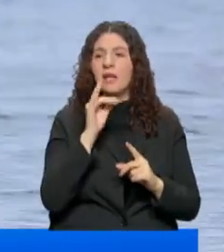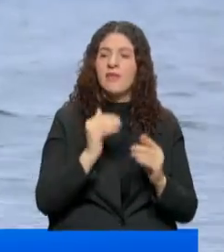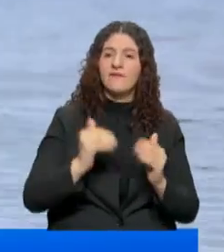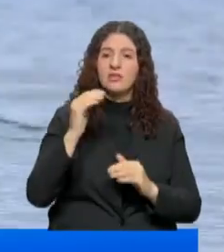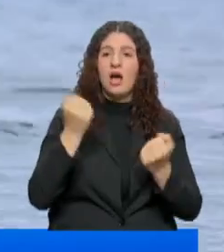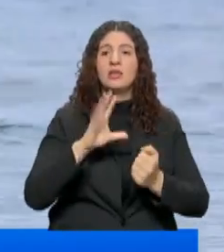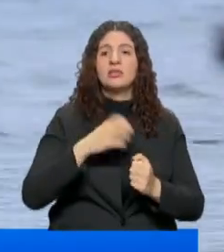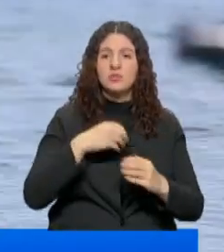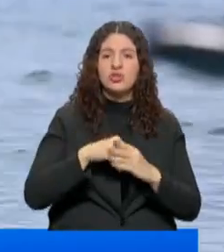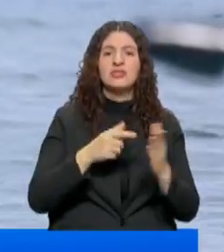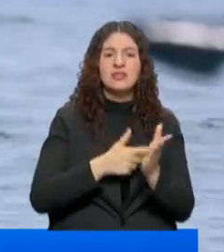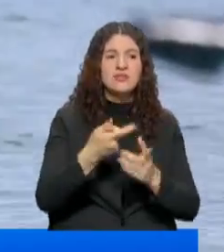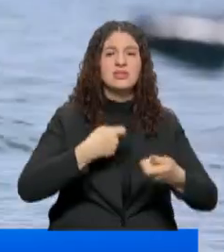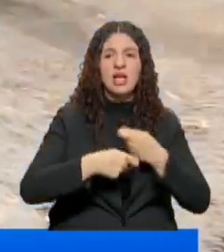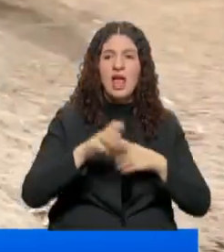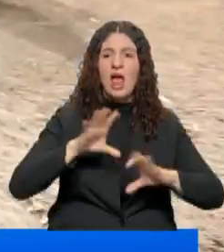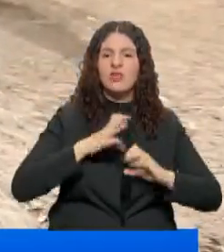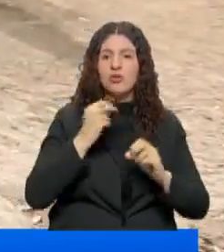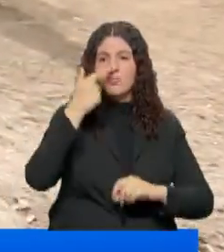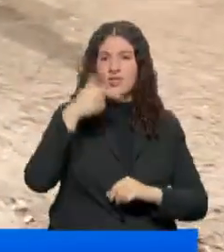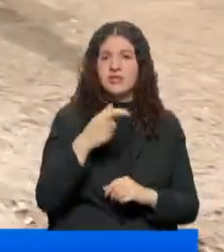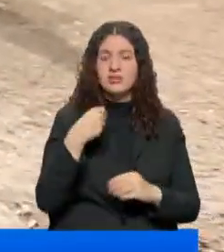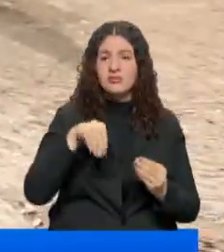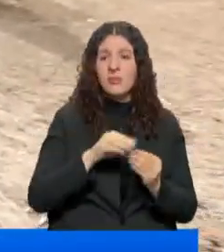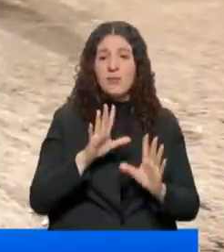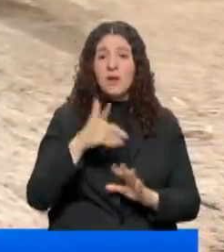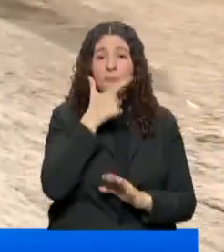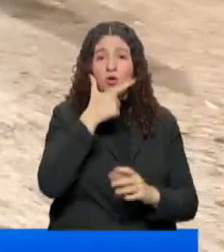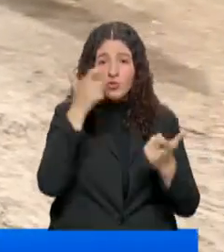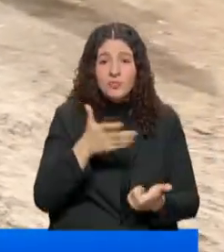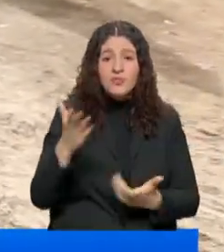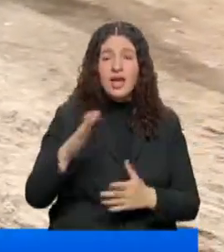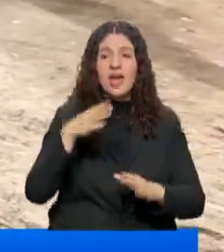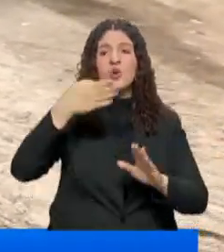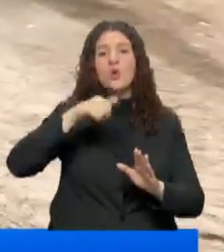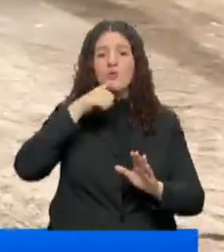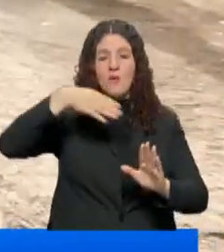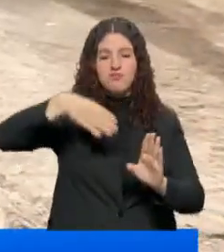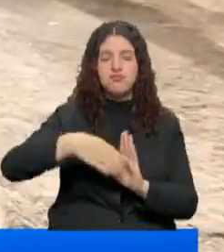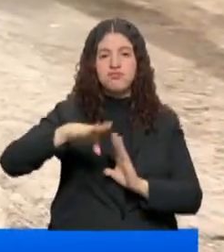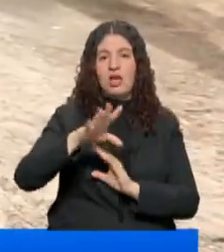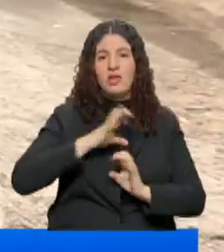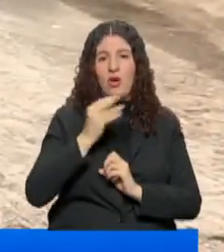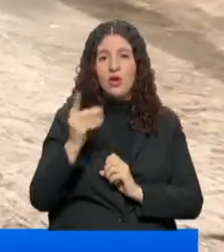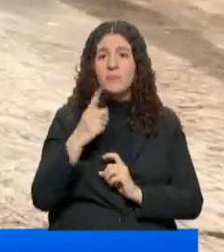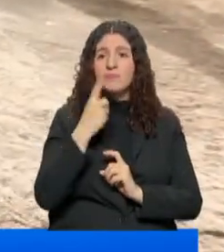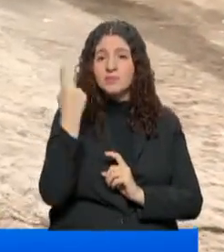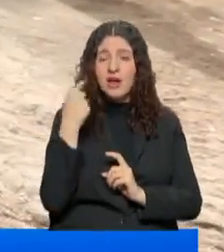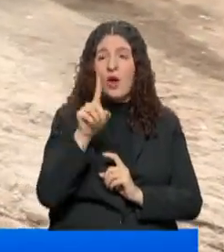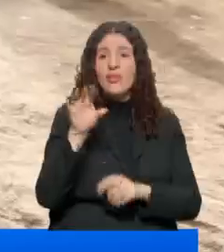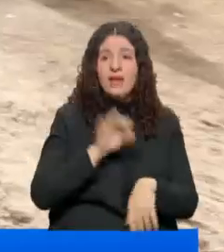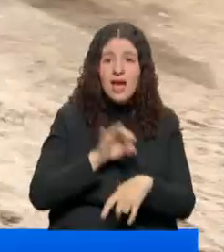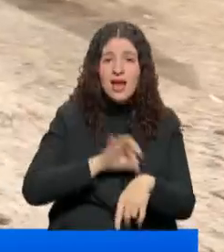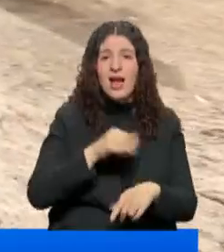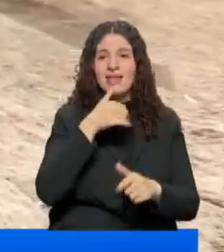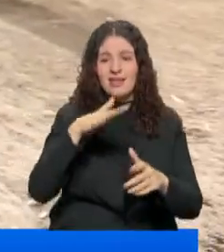Araç sahiplerini, çiftçiyi, sanayiciyi etkiledi akaryakıt zamları ama Bodrum'da jet skiciyi de etkiledi. Geçen yıl 10